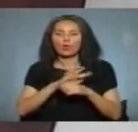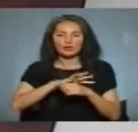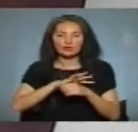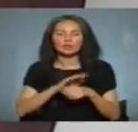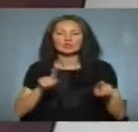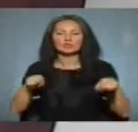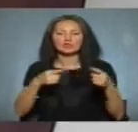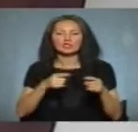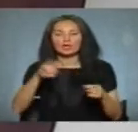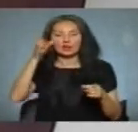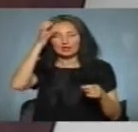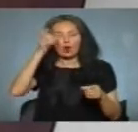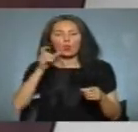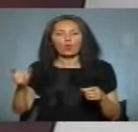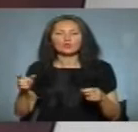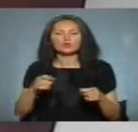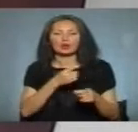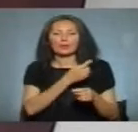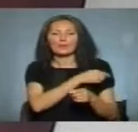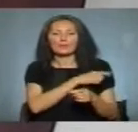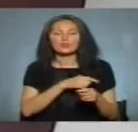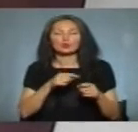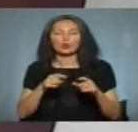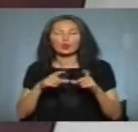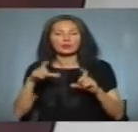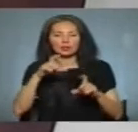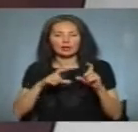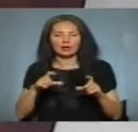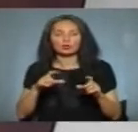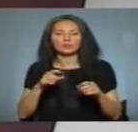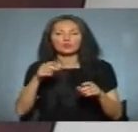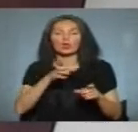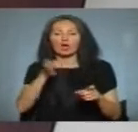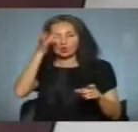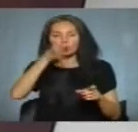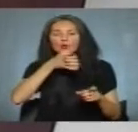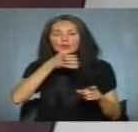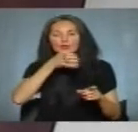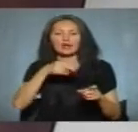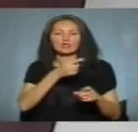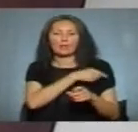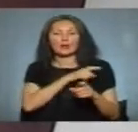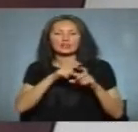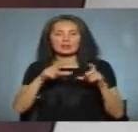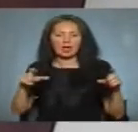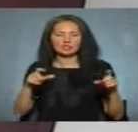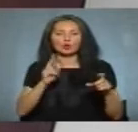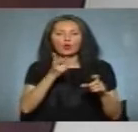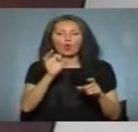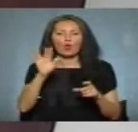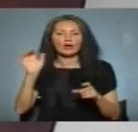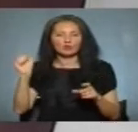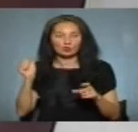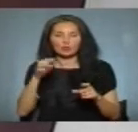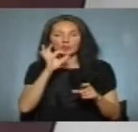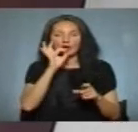університету. Автор ідеї – доцент цього медзакладу, кандидат медичних наук Андрій Ковальчук. Він каже, шолом працює на акумуляторі,